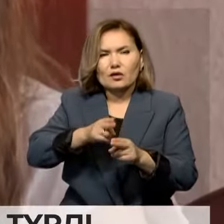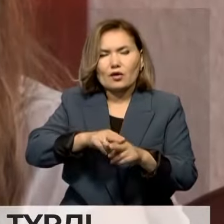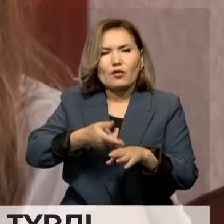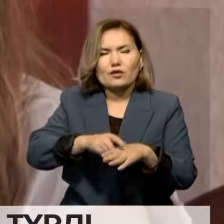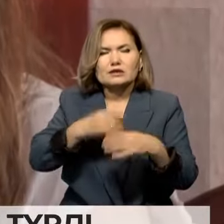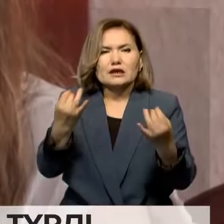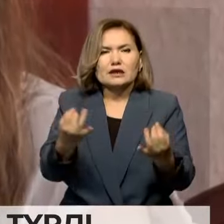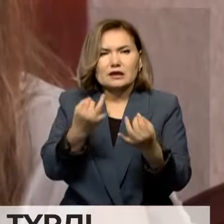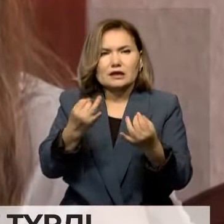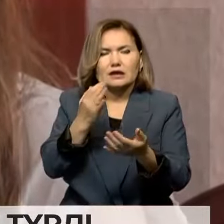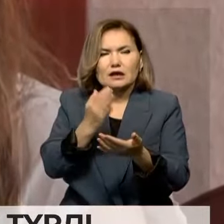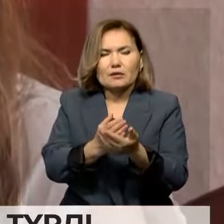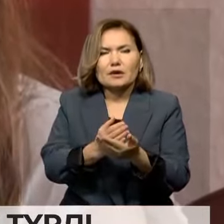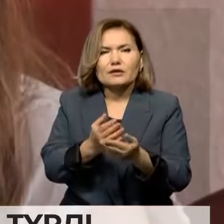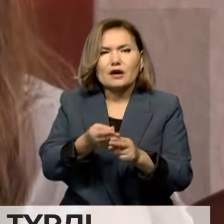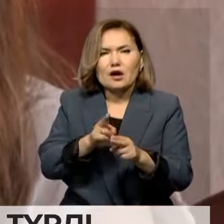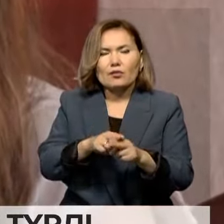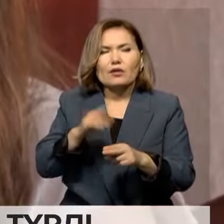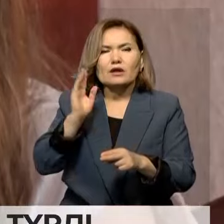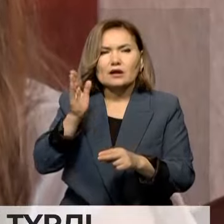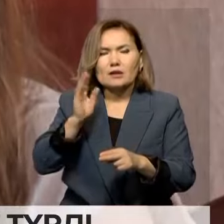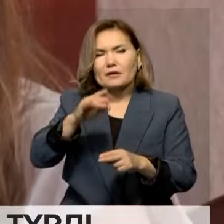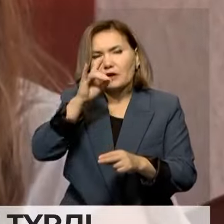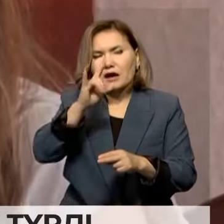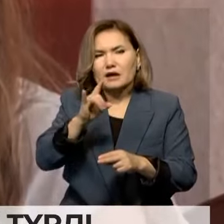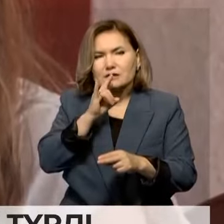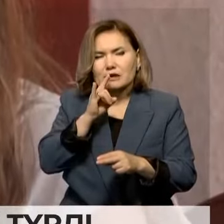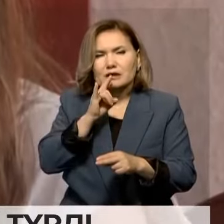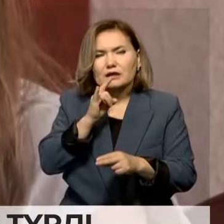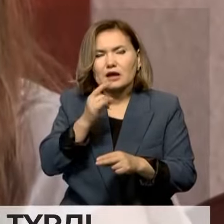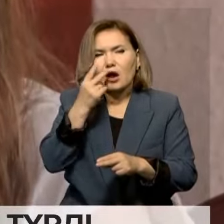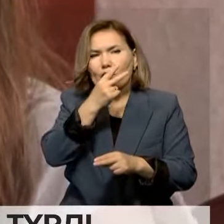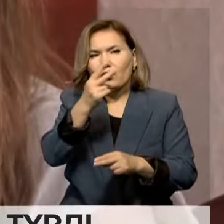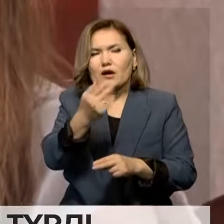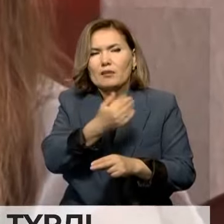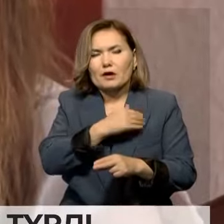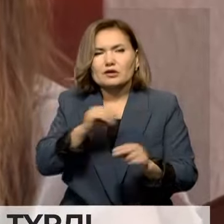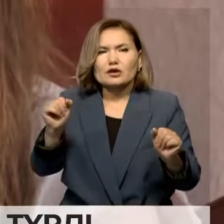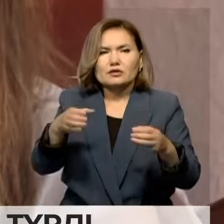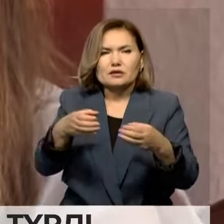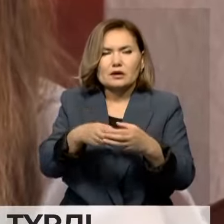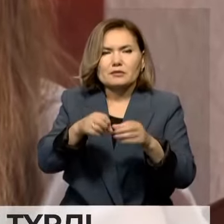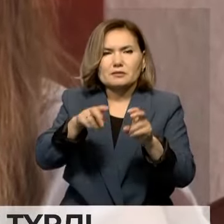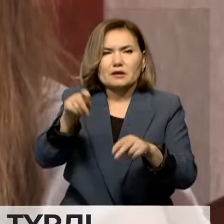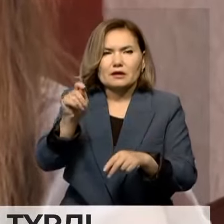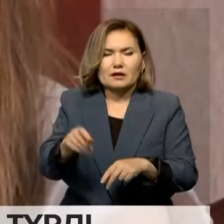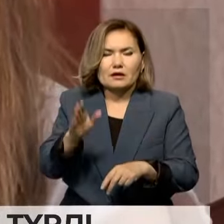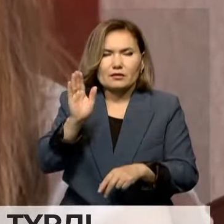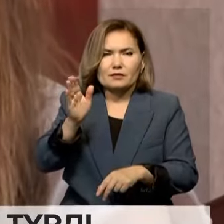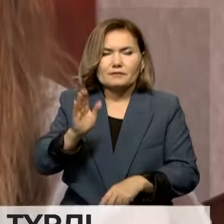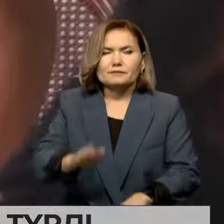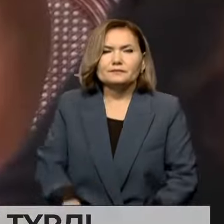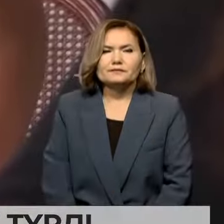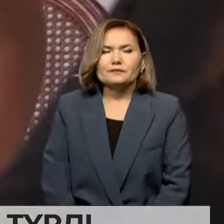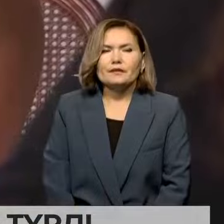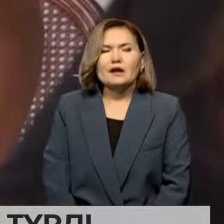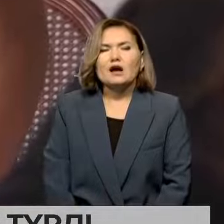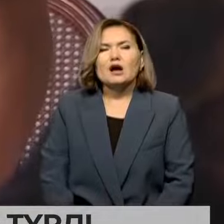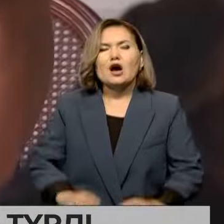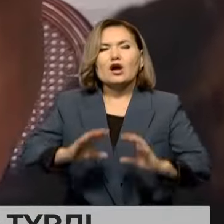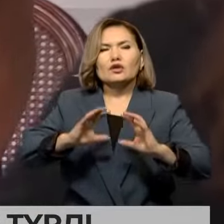өте қызығып Қазақстанды көреміз деп атыр. Сондай жағдаймен барайын деп атырық.